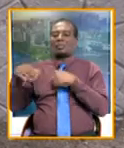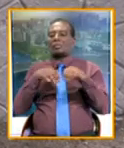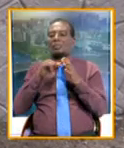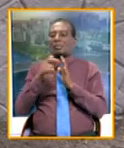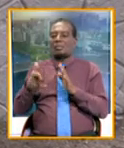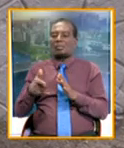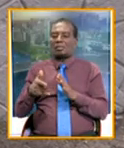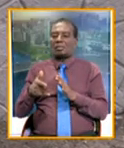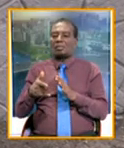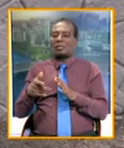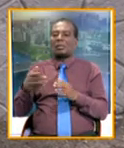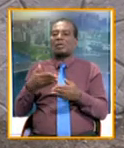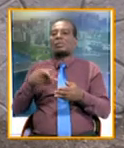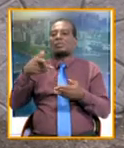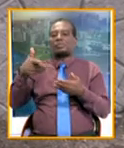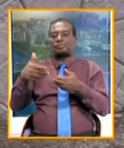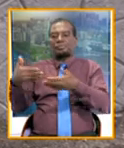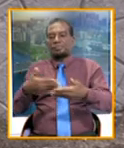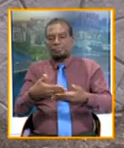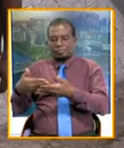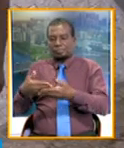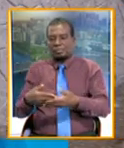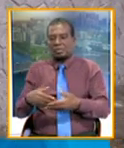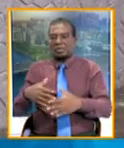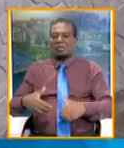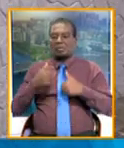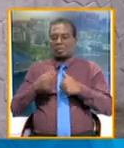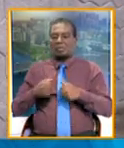été retrouvé en bon état de santé, a été remis à sa mère.